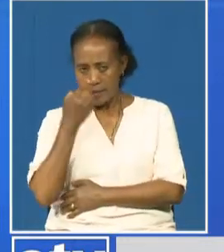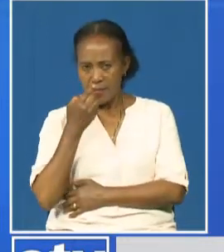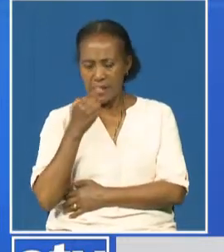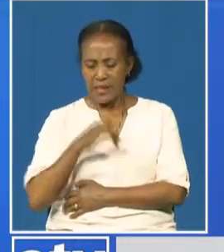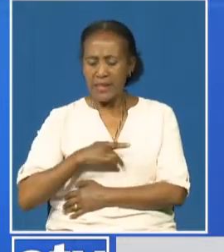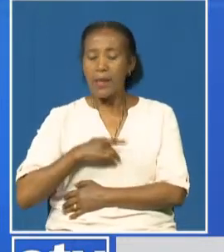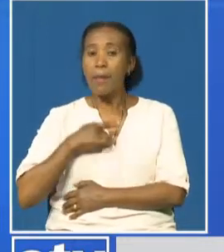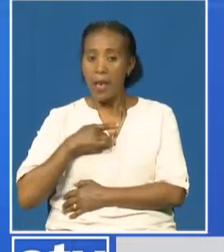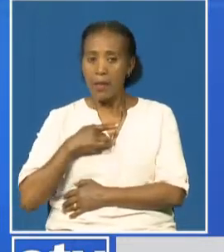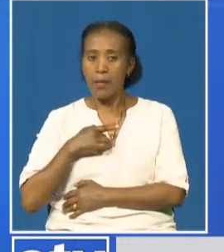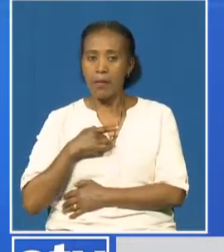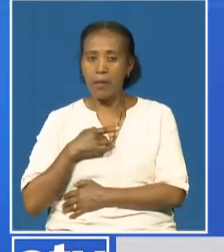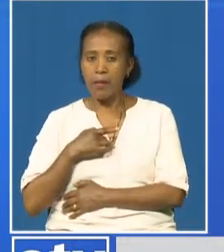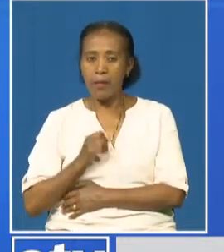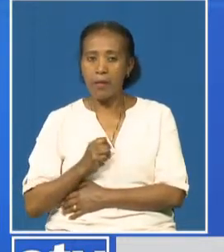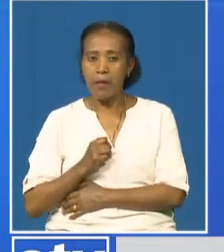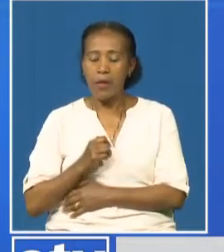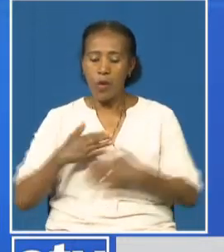የድብርት ስሜት